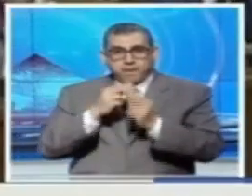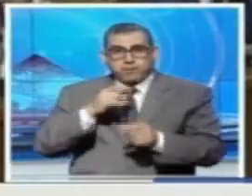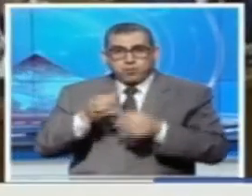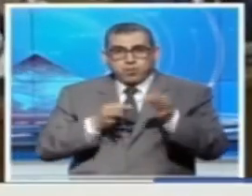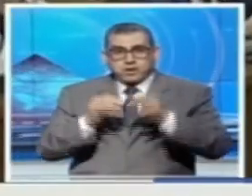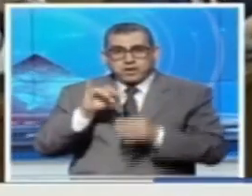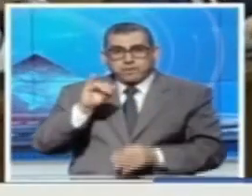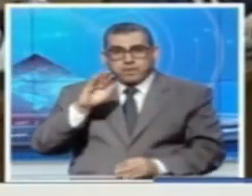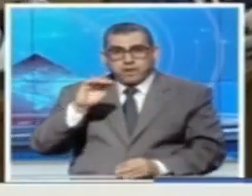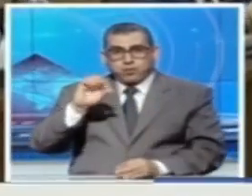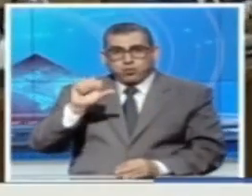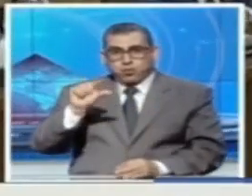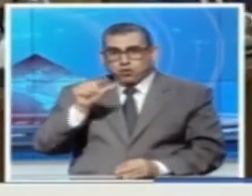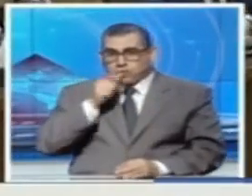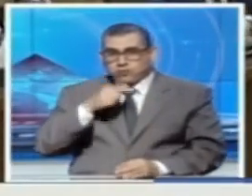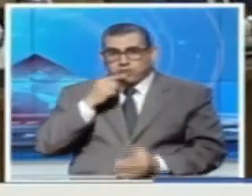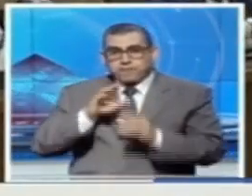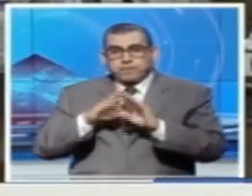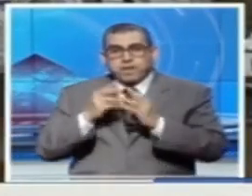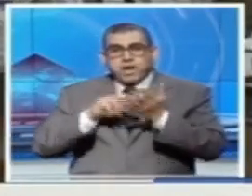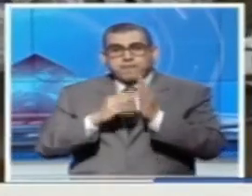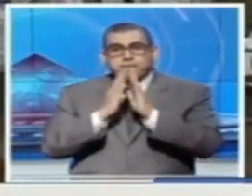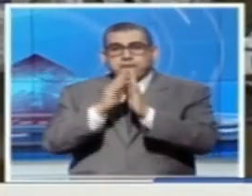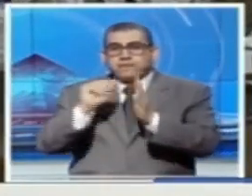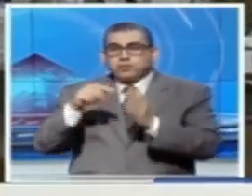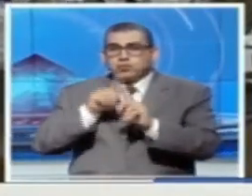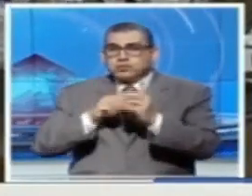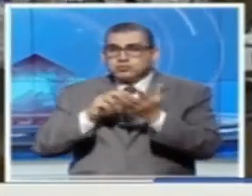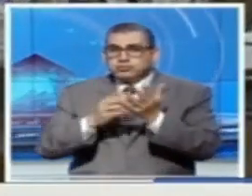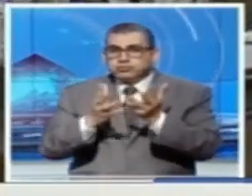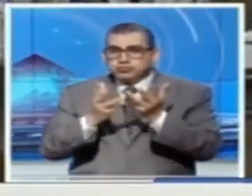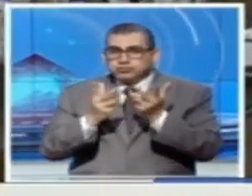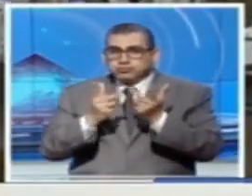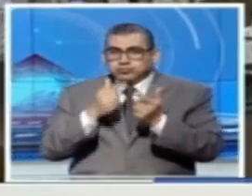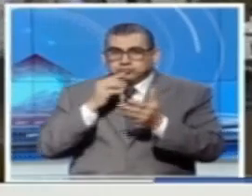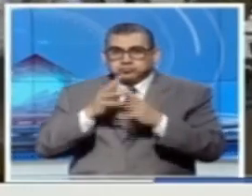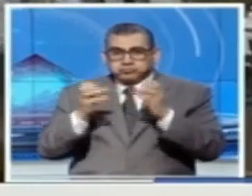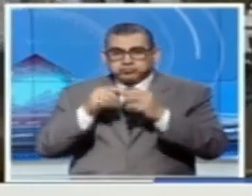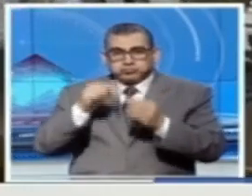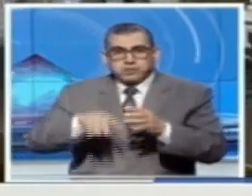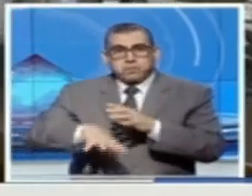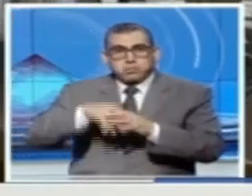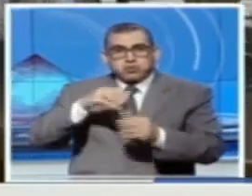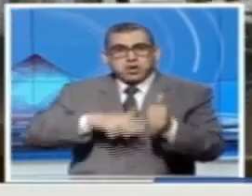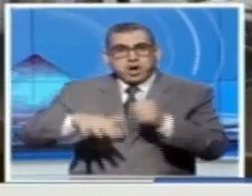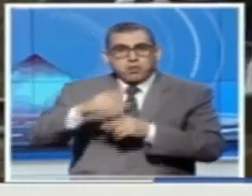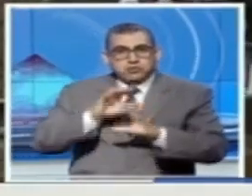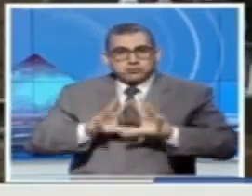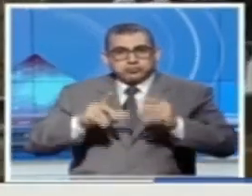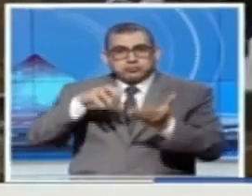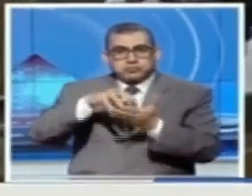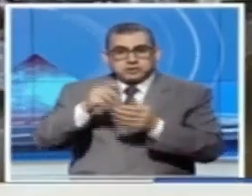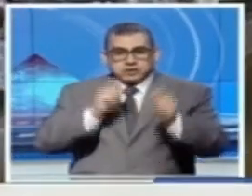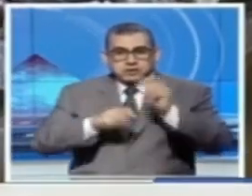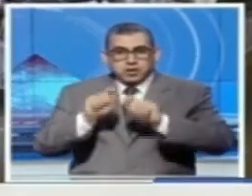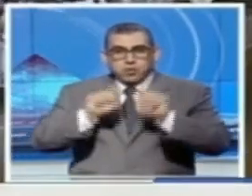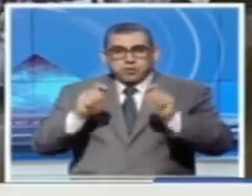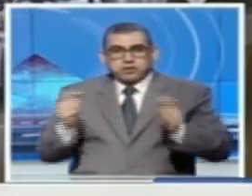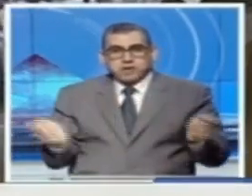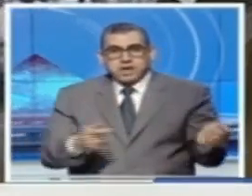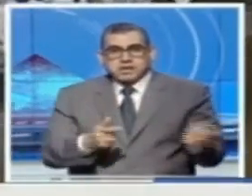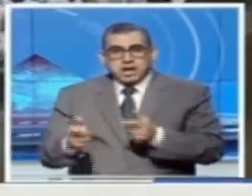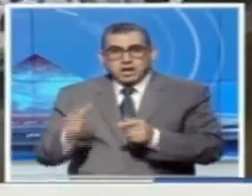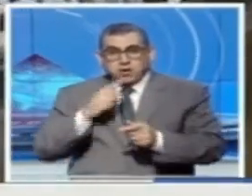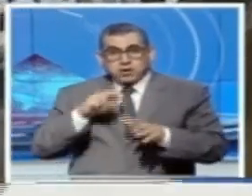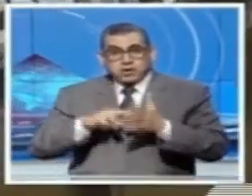لمتابعة عدد من ملفات عمل الوزارة. كما ناقش الاجتماع تنفيذ المشروع القومي لتطوير صناعة الغزل والنسيج إلى